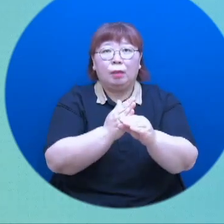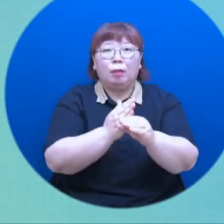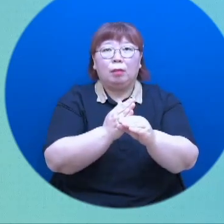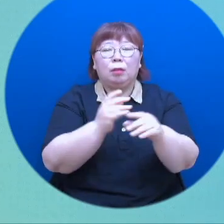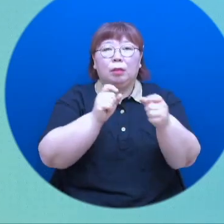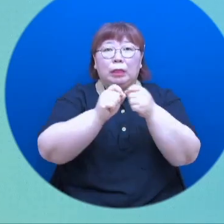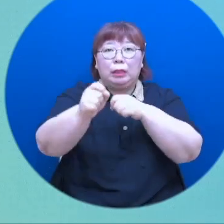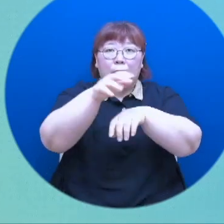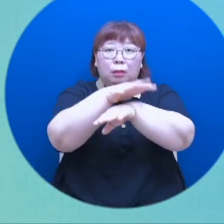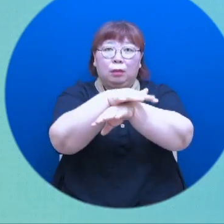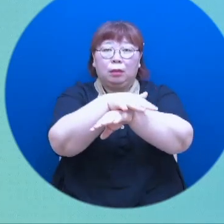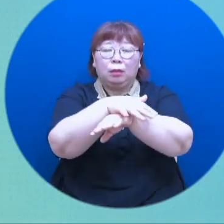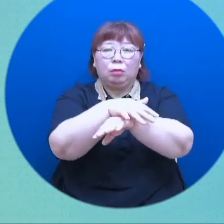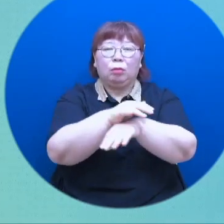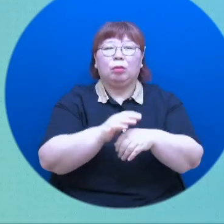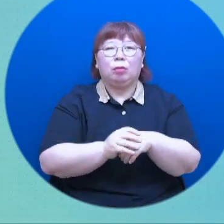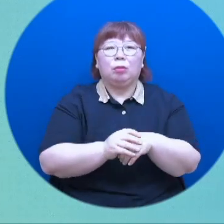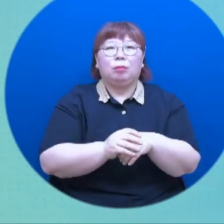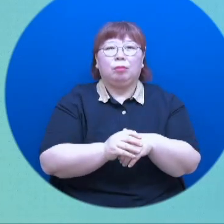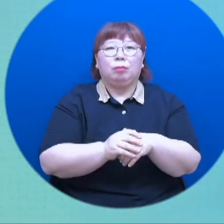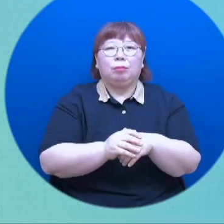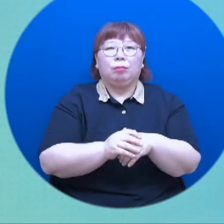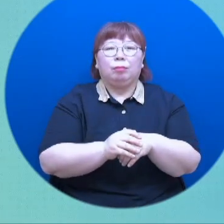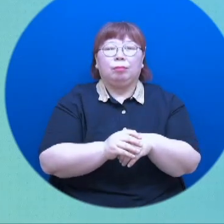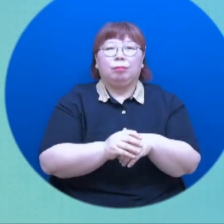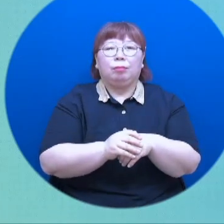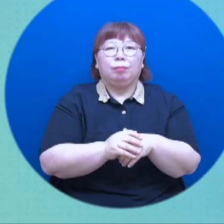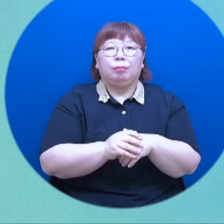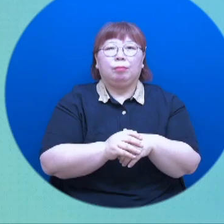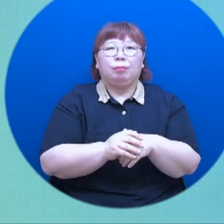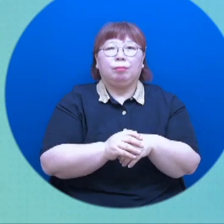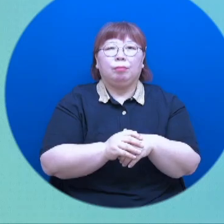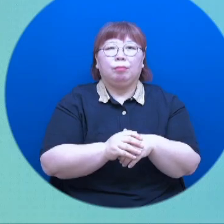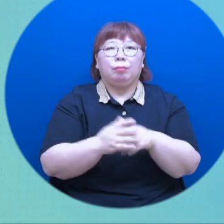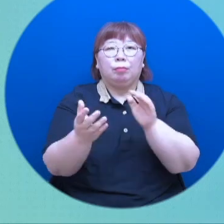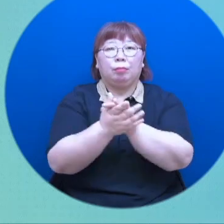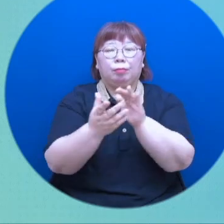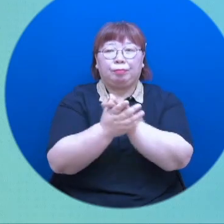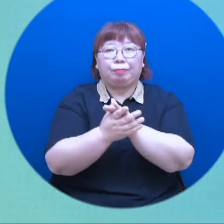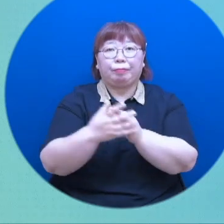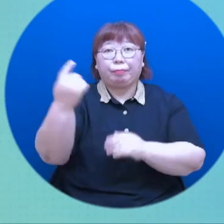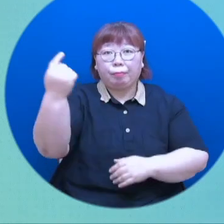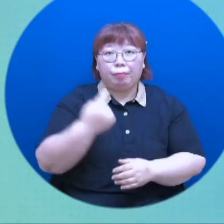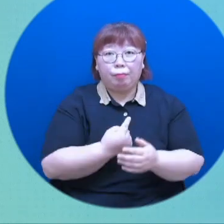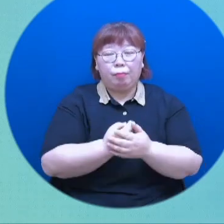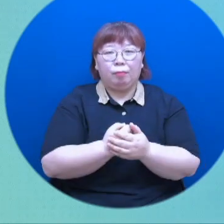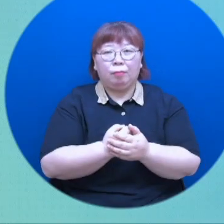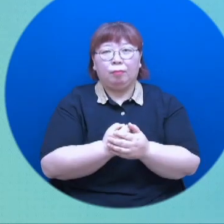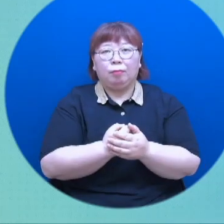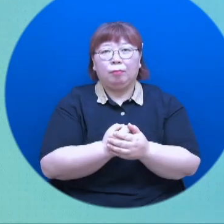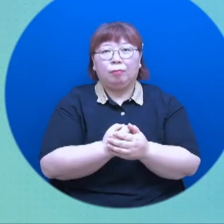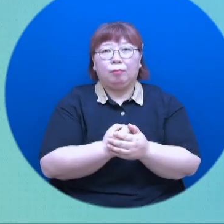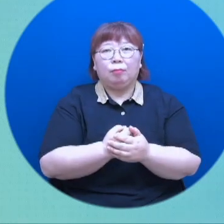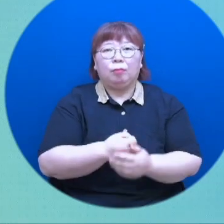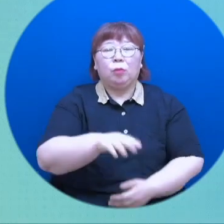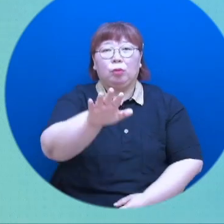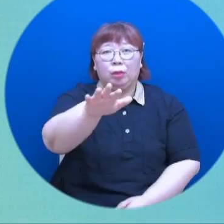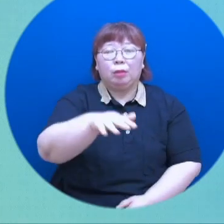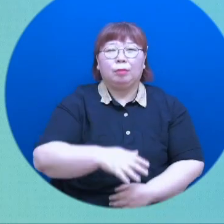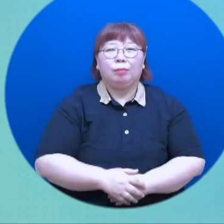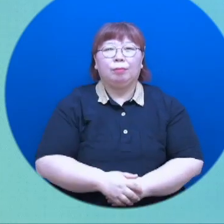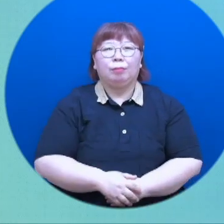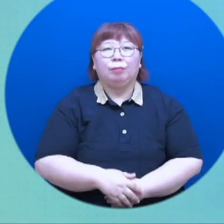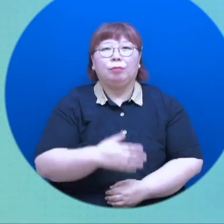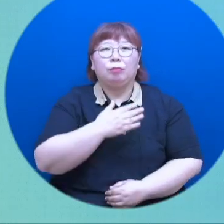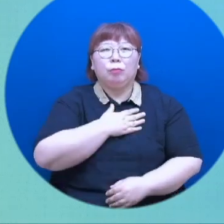형님이 김용태 이 소년 청소년을 찾아온 거예요. 그리고 얘기해요. 용태야, 우리